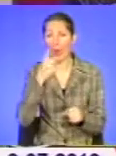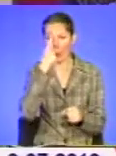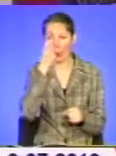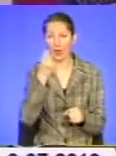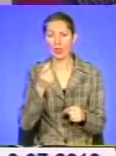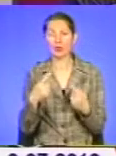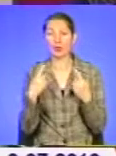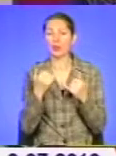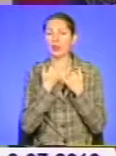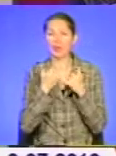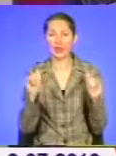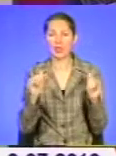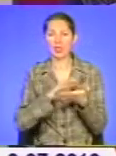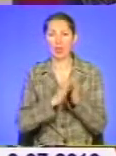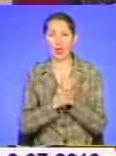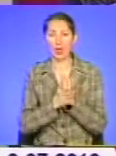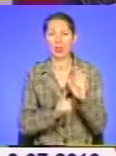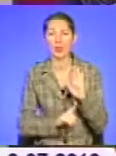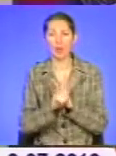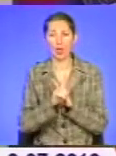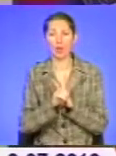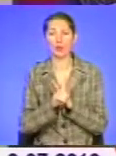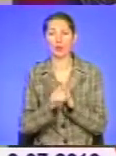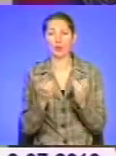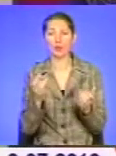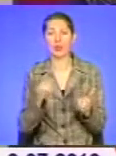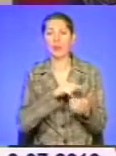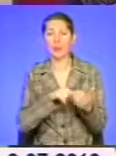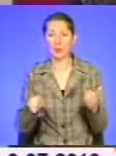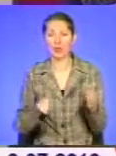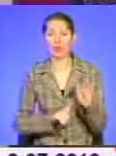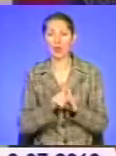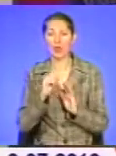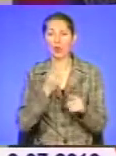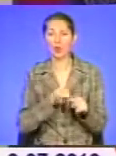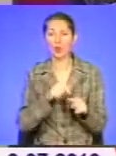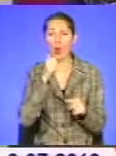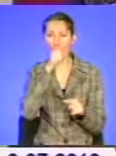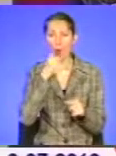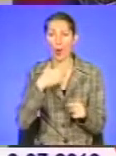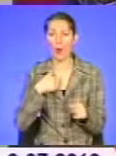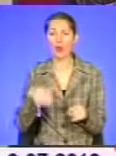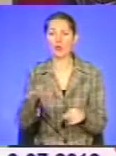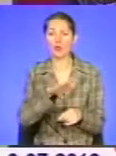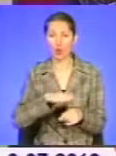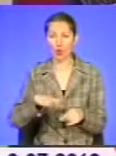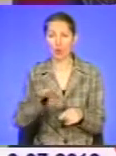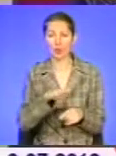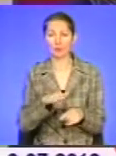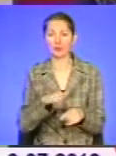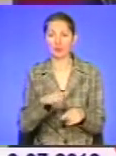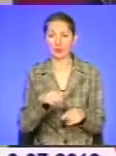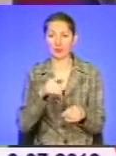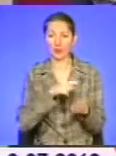чрезвичайних ситуацій. І починаючи, ще раз підчеркую, з початку цього року ми в зоні предполагаемой, я